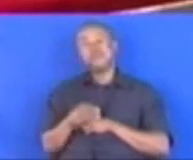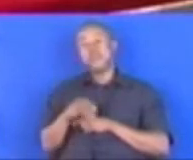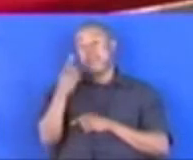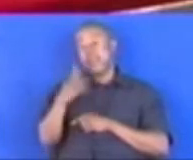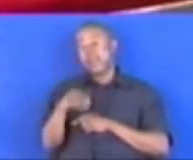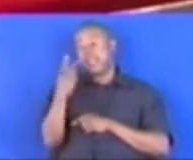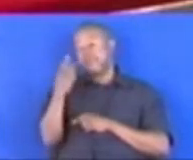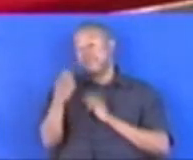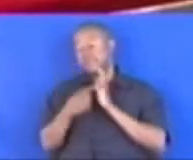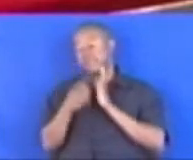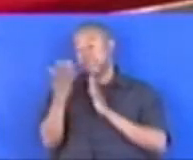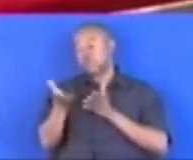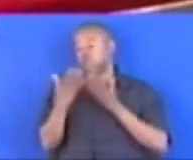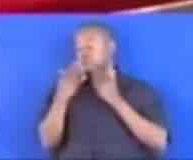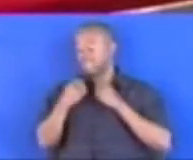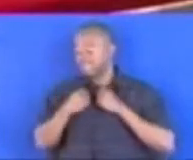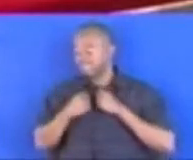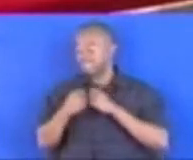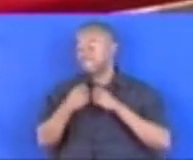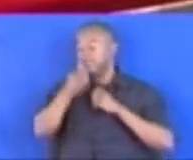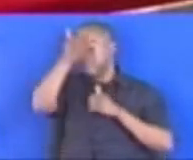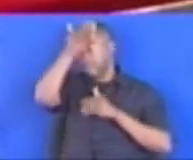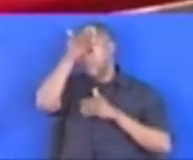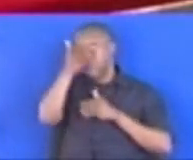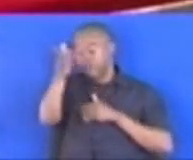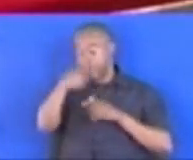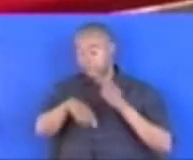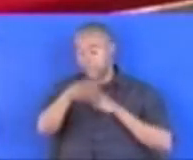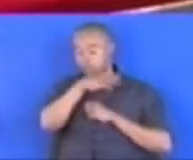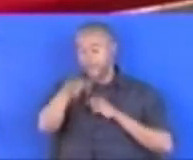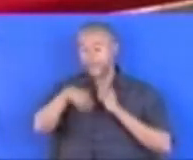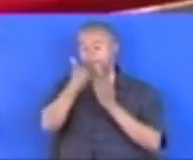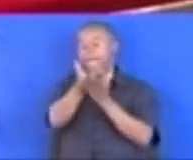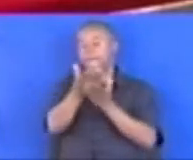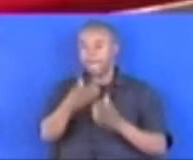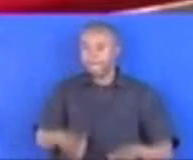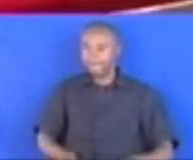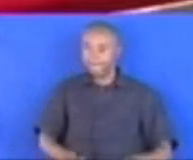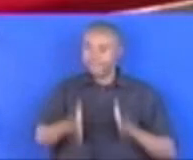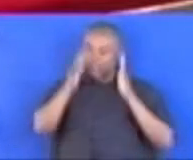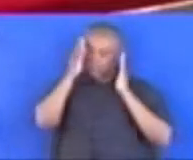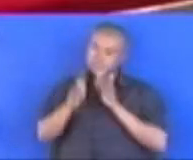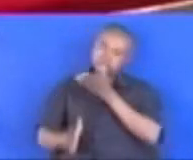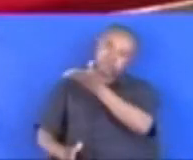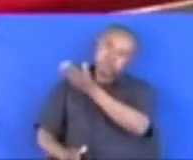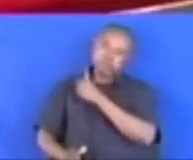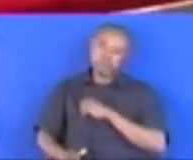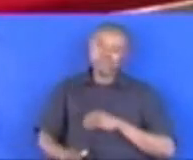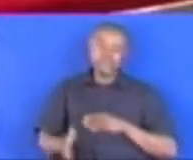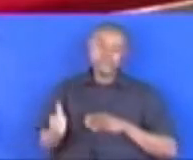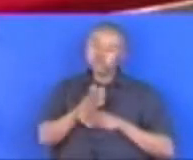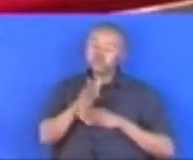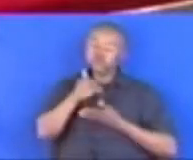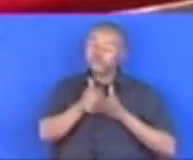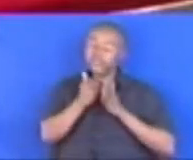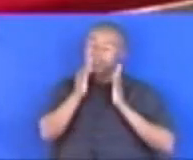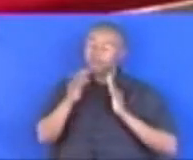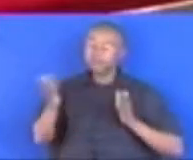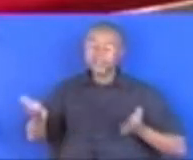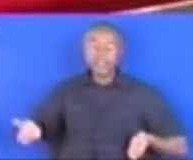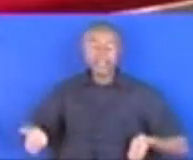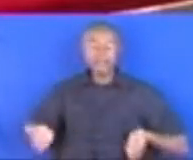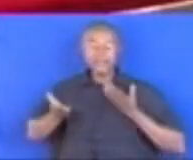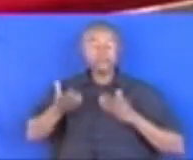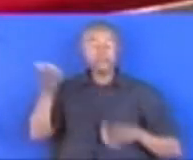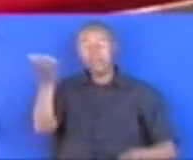1,034,133,295,000 ili tuweze kuvitekeleza vipaumbele nilivyoviwasilisha. Mheshimiwa Naibu Speaker, kwa upande wa idara kuu ya maendeleo ya jamii